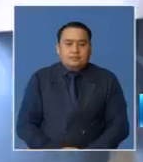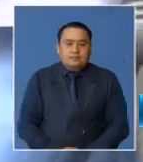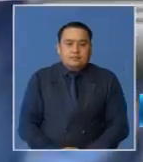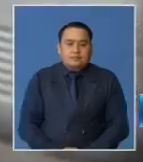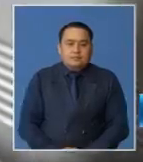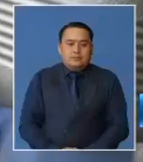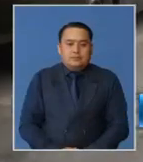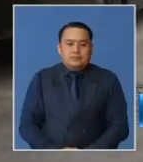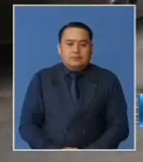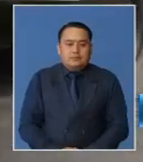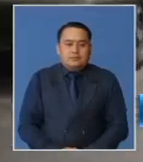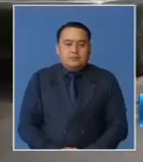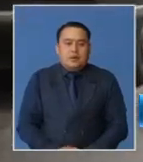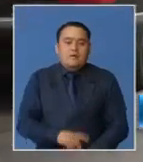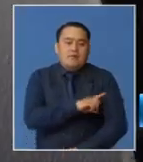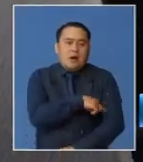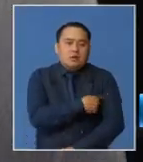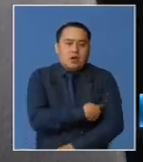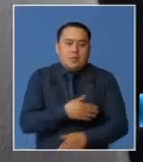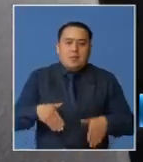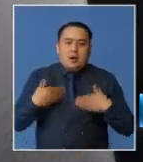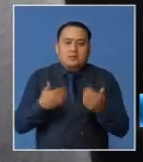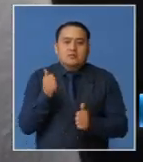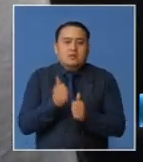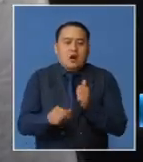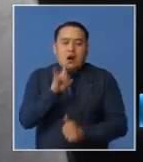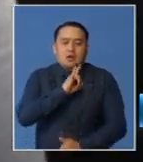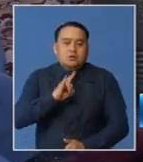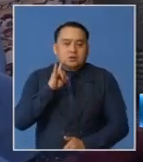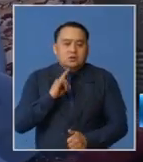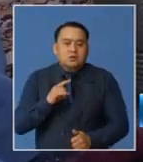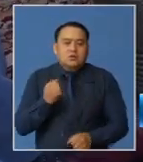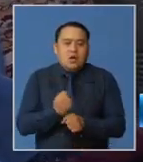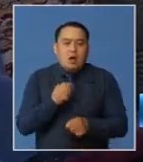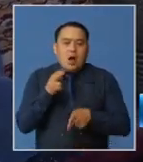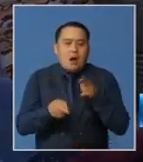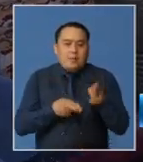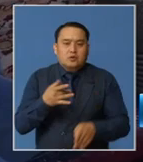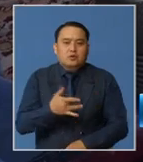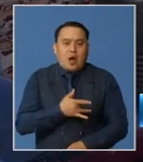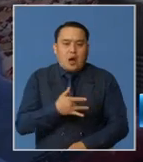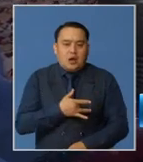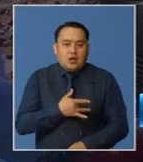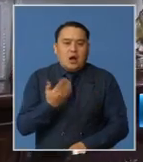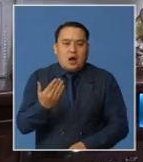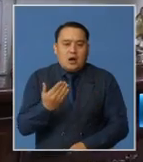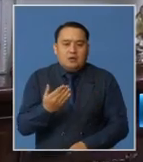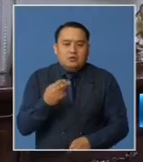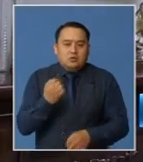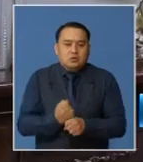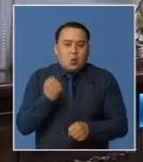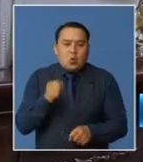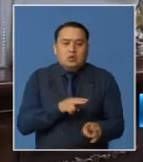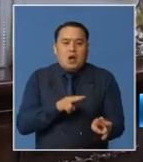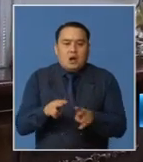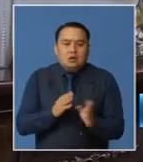Пенсионерка Улуташ Ибрагимова к врачам обращается часто. Женщине недавно сделали операцию на сердце. Теперь она под строгим